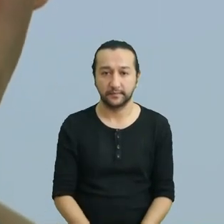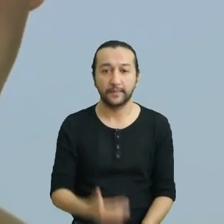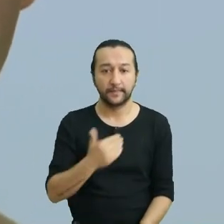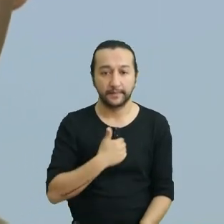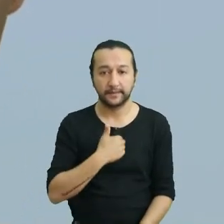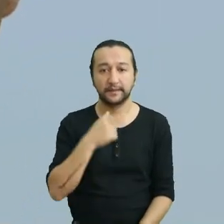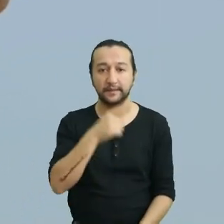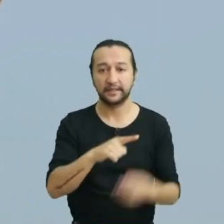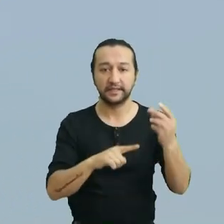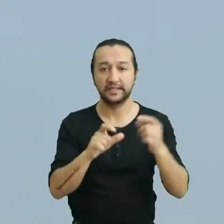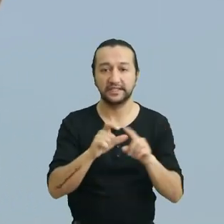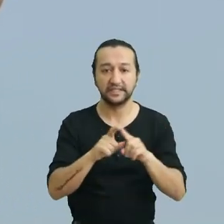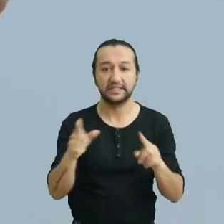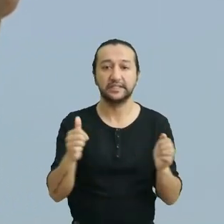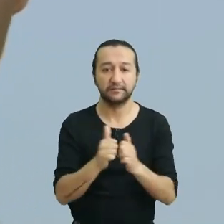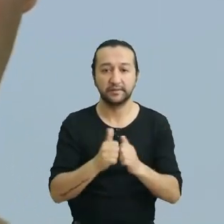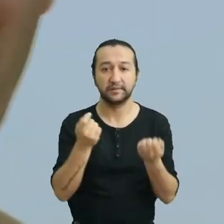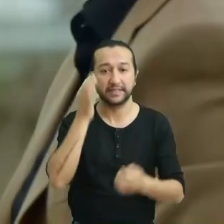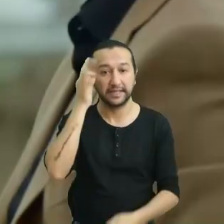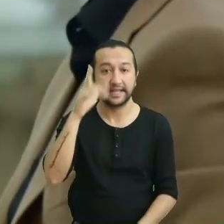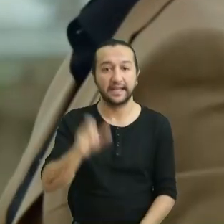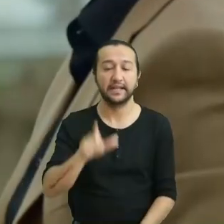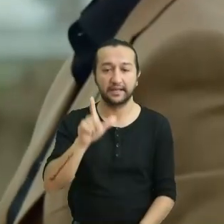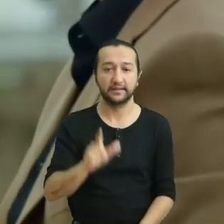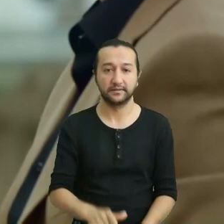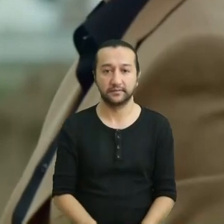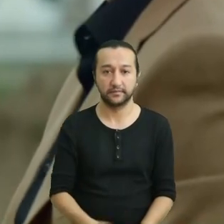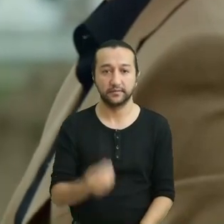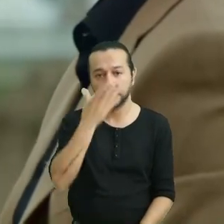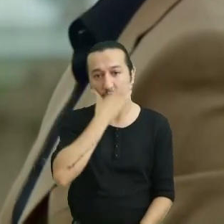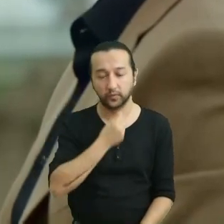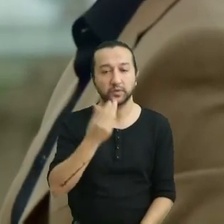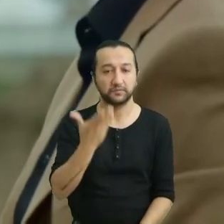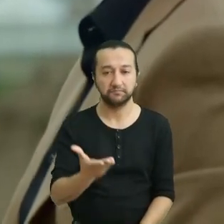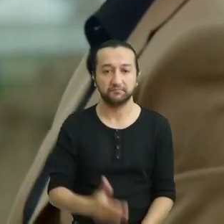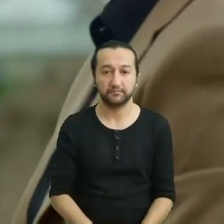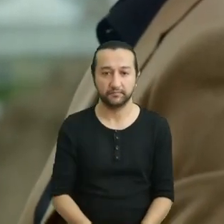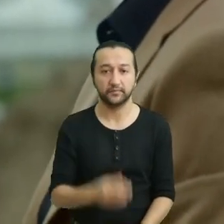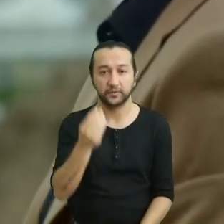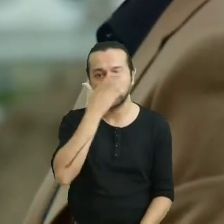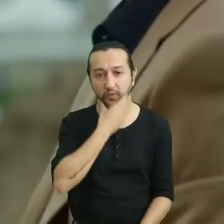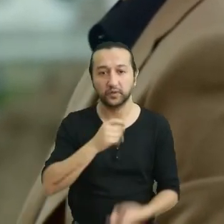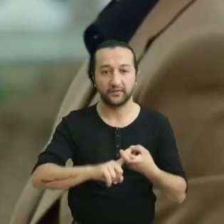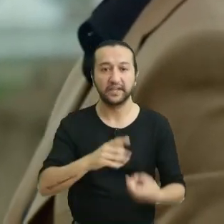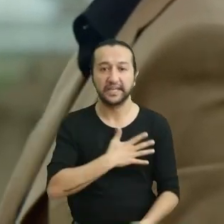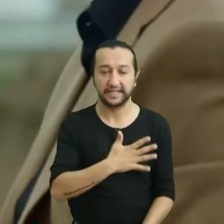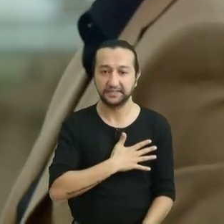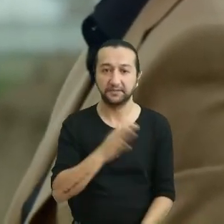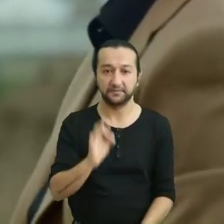Bana IŞİD'le iş yapabilecek bir deli lazım. Güzel. Güzel ve